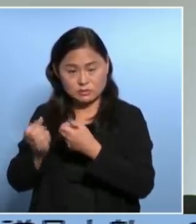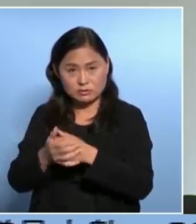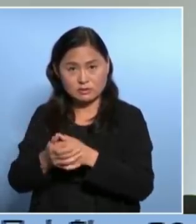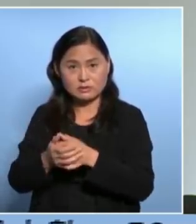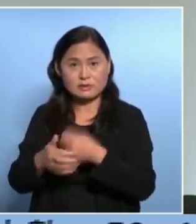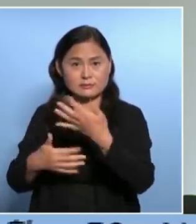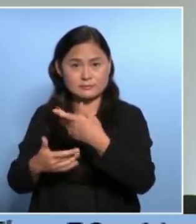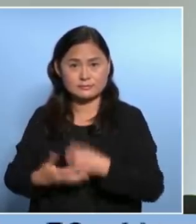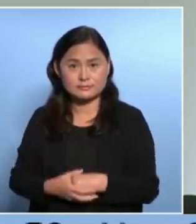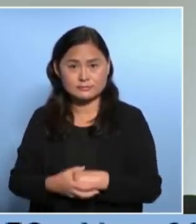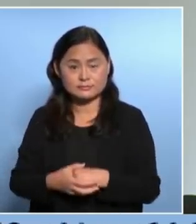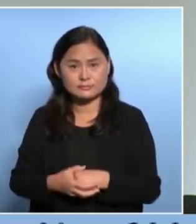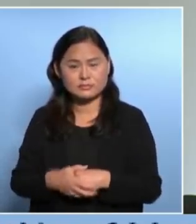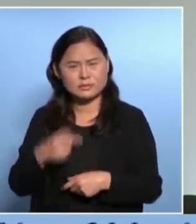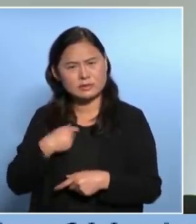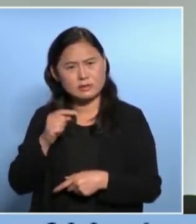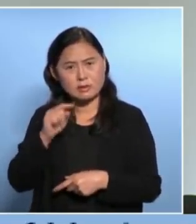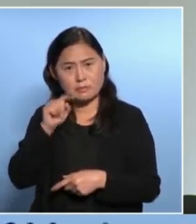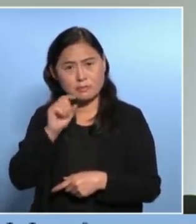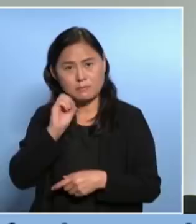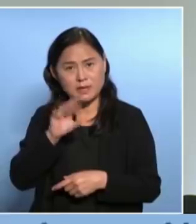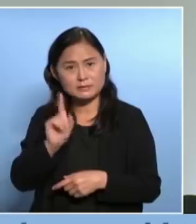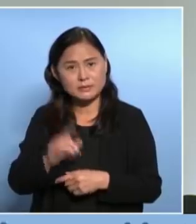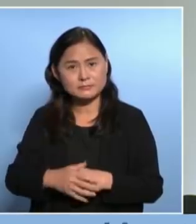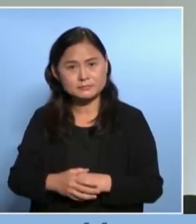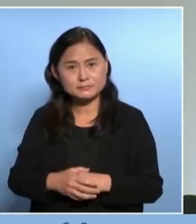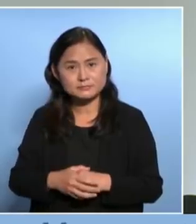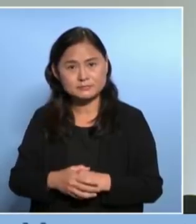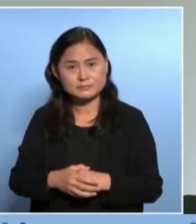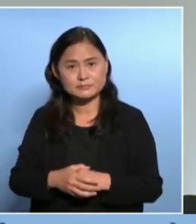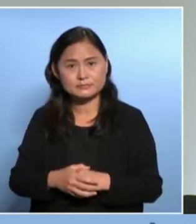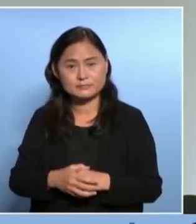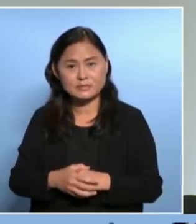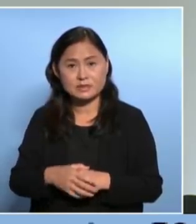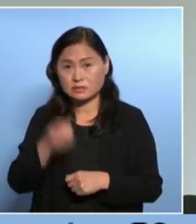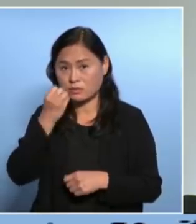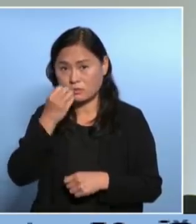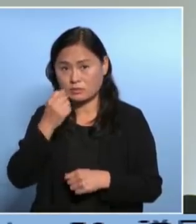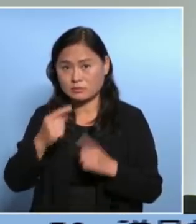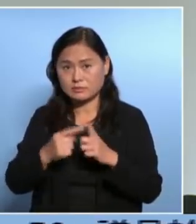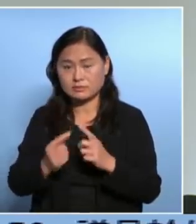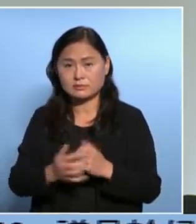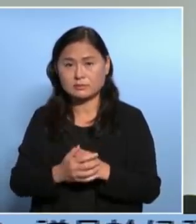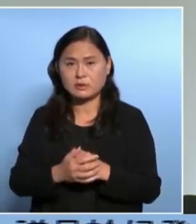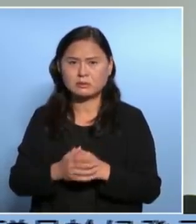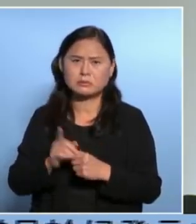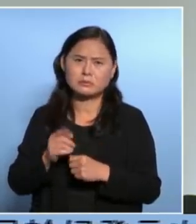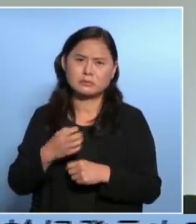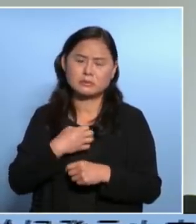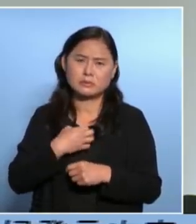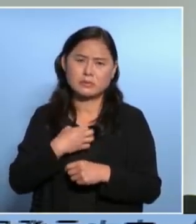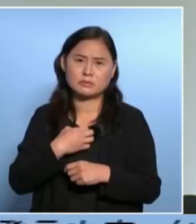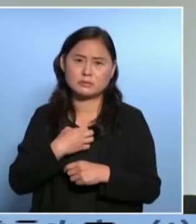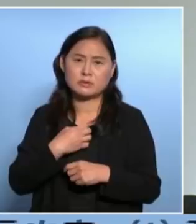時？我點解咁問呢？因為嗰啲香港人咧，佢認為你唔